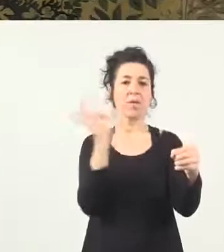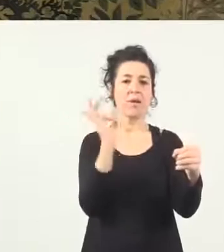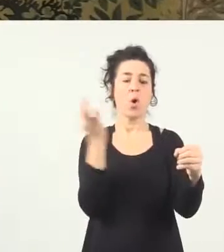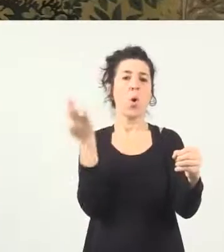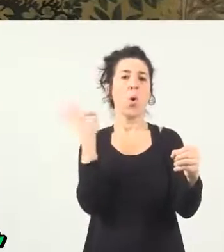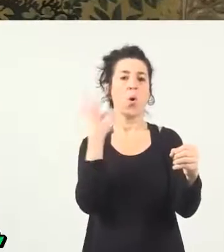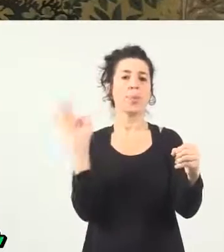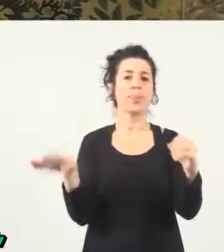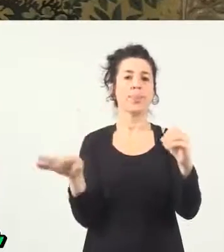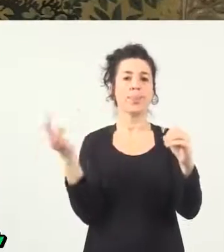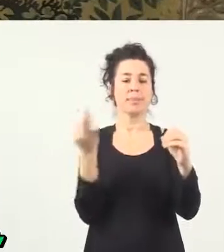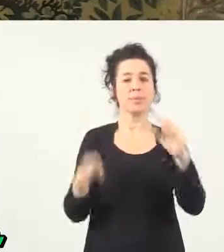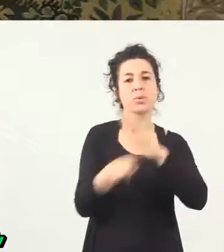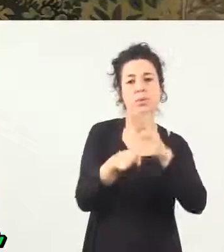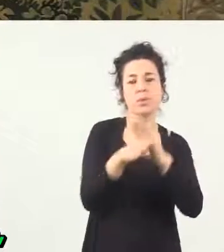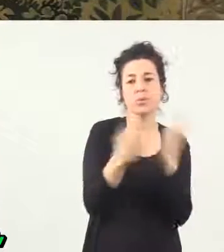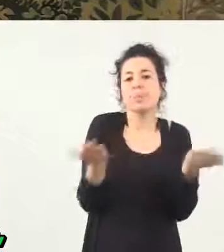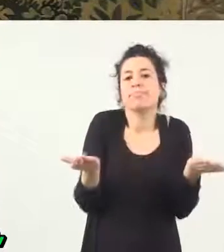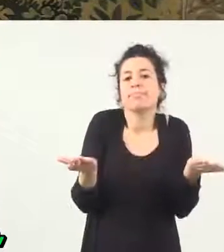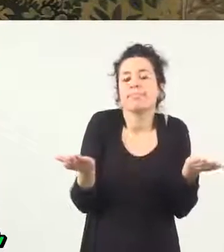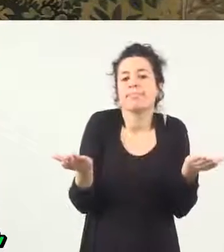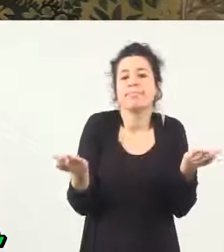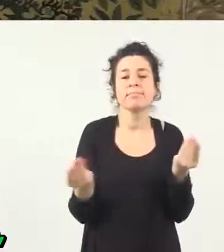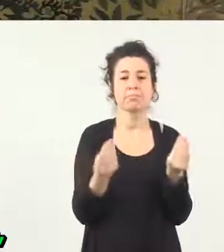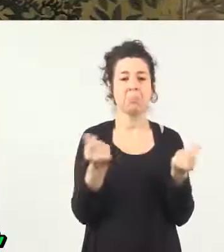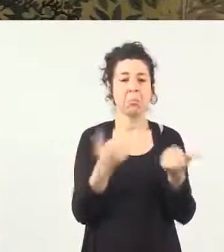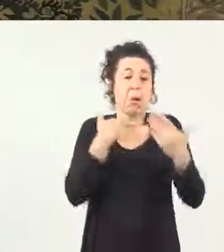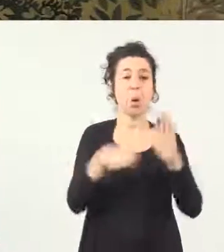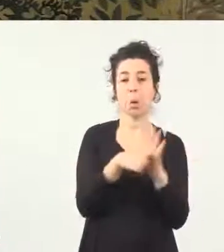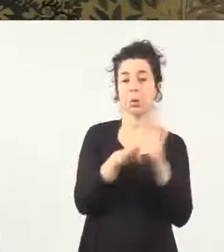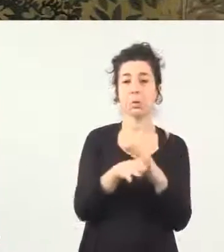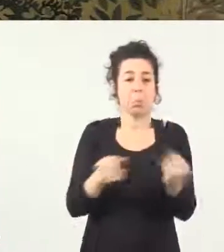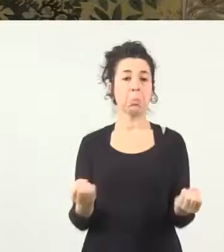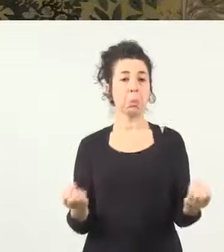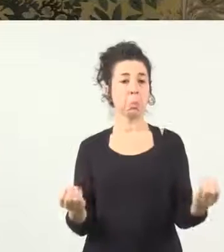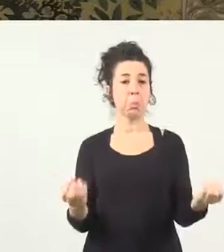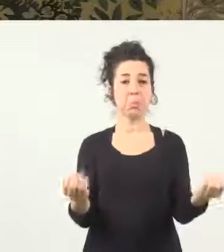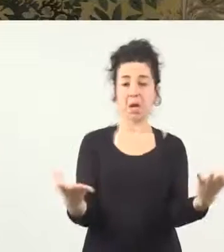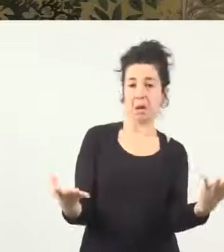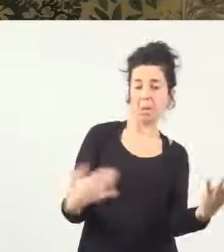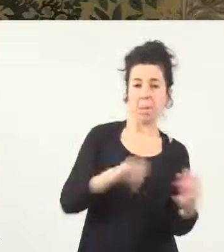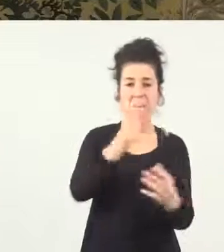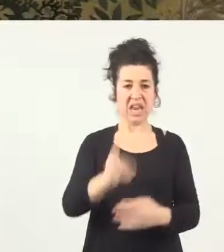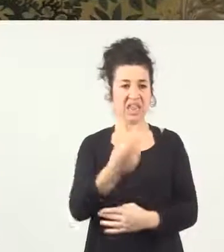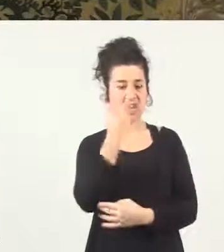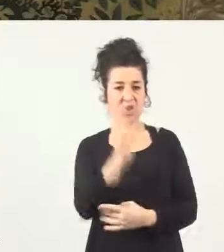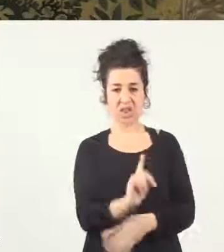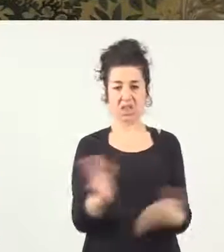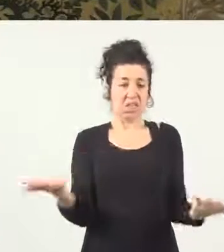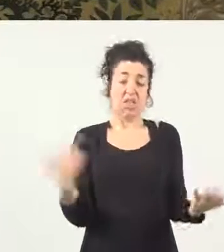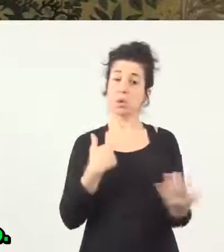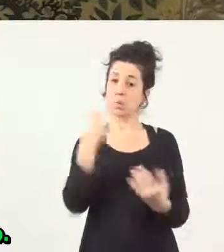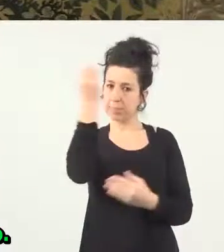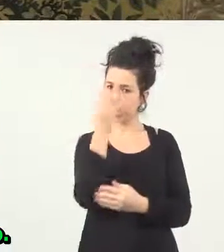instituzioetan, baina jarraitzea, garrantzirik ukingoz balu bezala, iruditzen zain niruztez, bestela, ona, bueno, edo nik behintzat